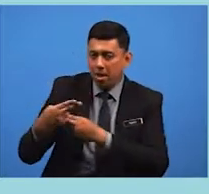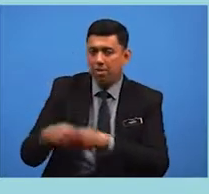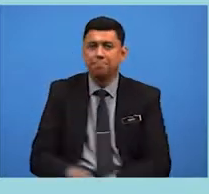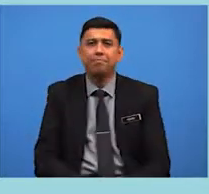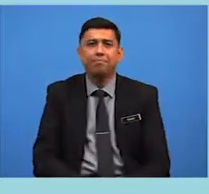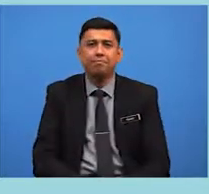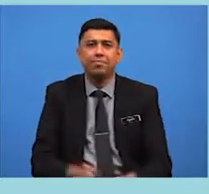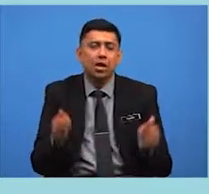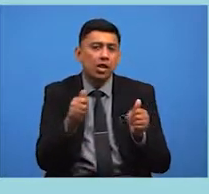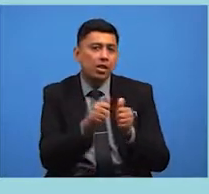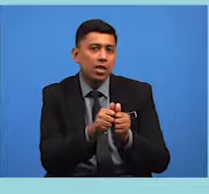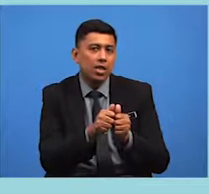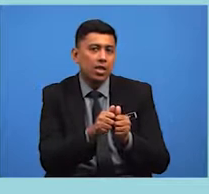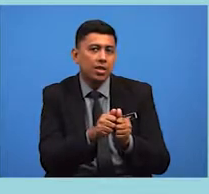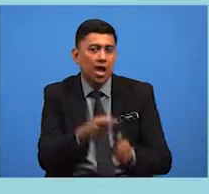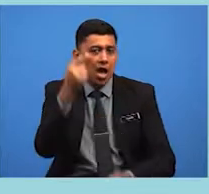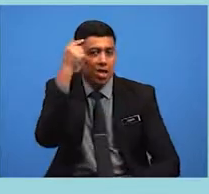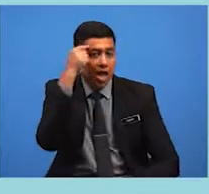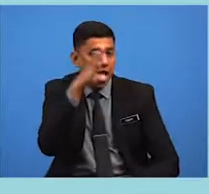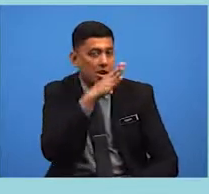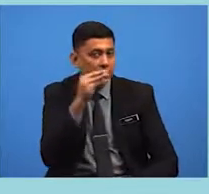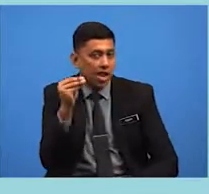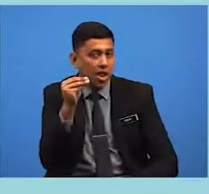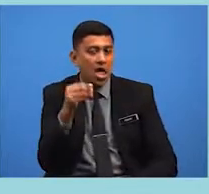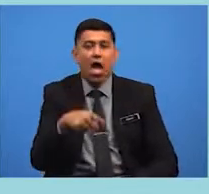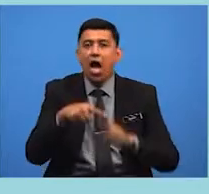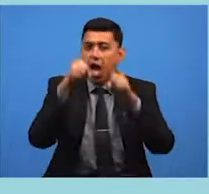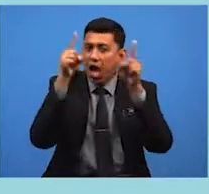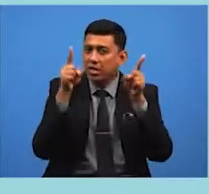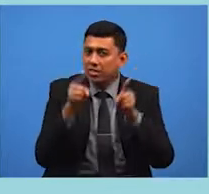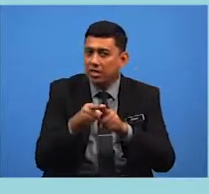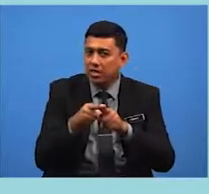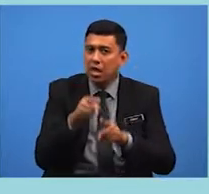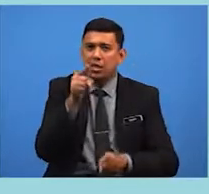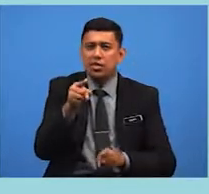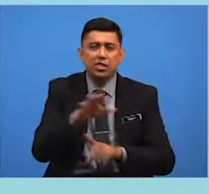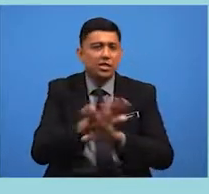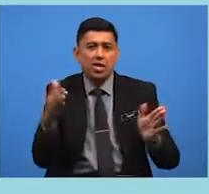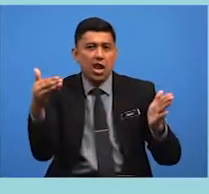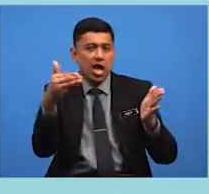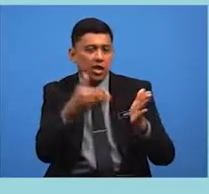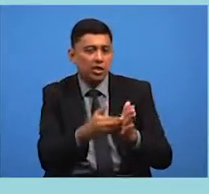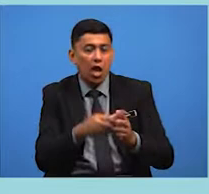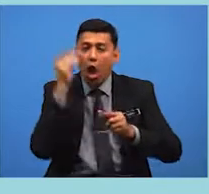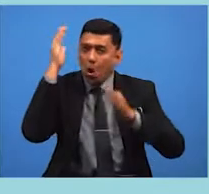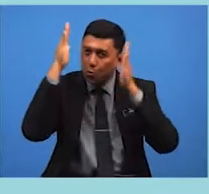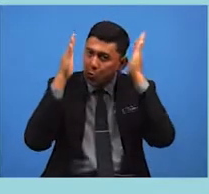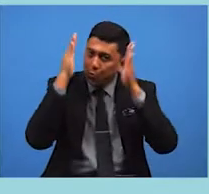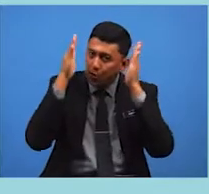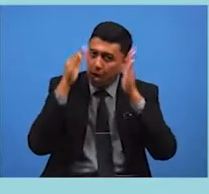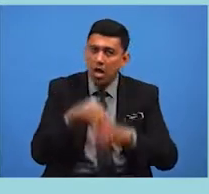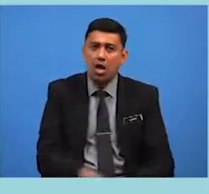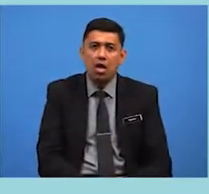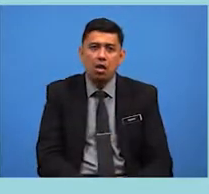Dengan akal dan hati, dia tidak lagi kuntah,